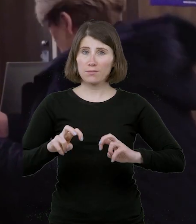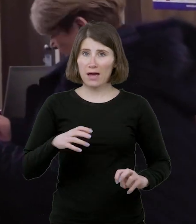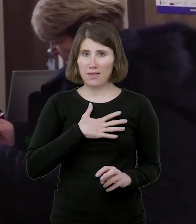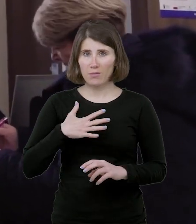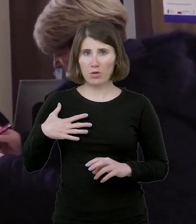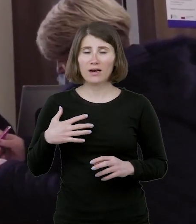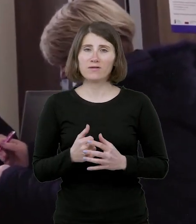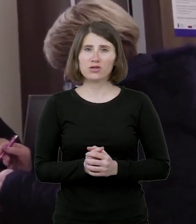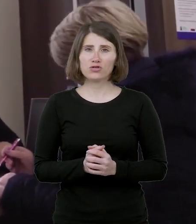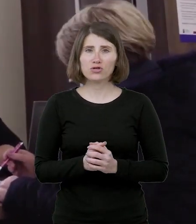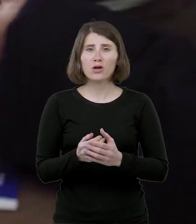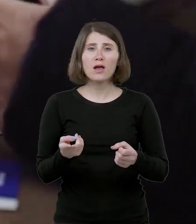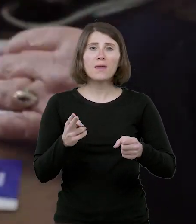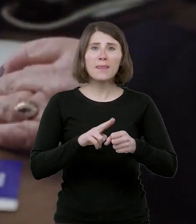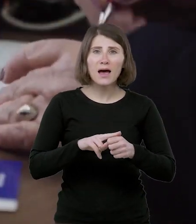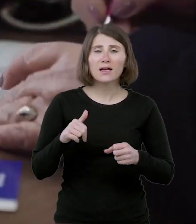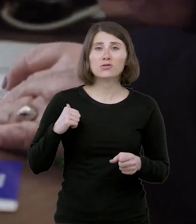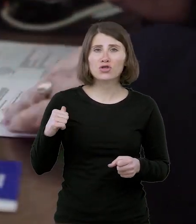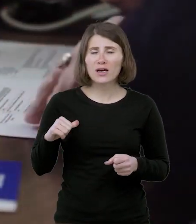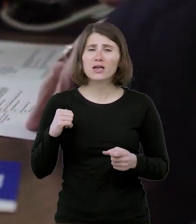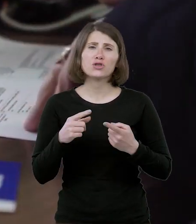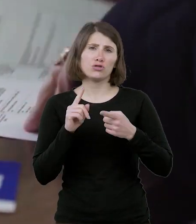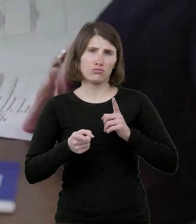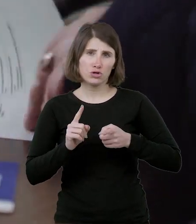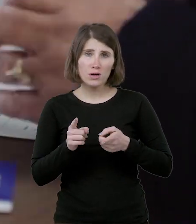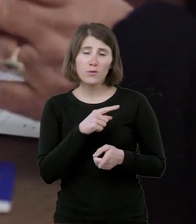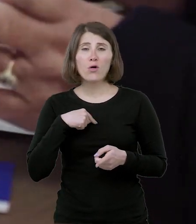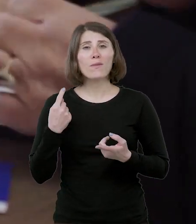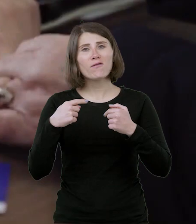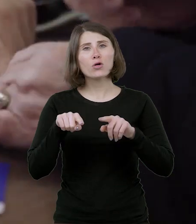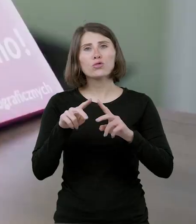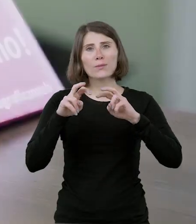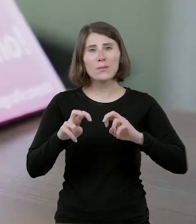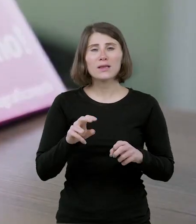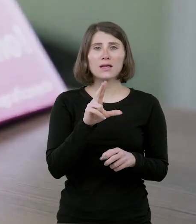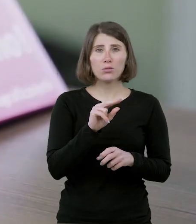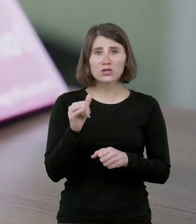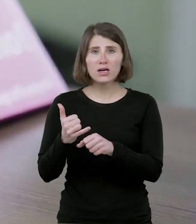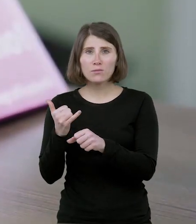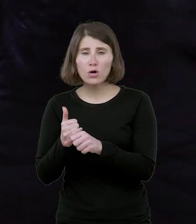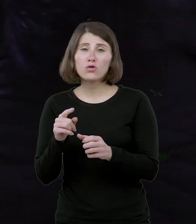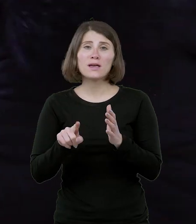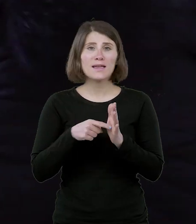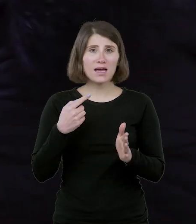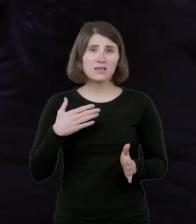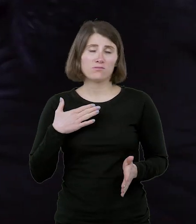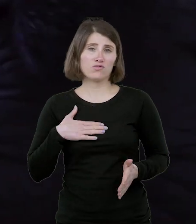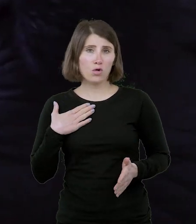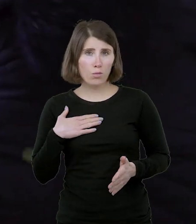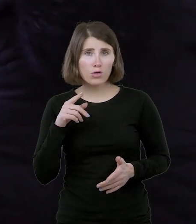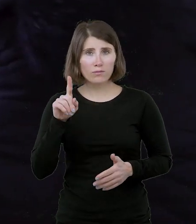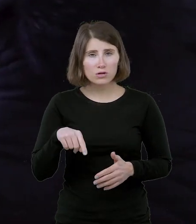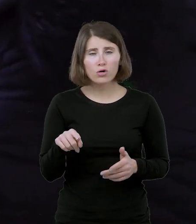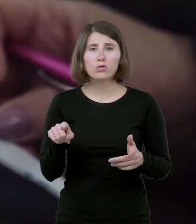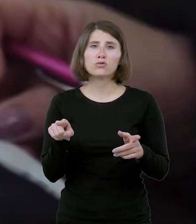też do informacji na temat badań mammograficznych właśnie terminy są bardzo krótkie mi badamy codziennie od poniedziałku do piątku i nawet jedną sobotę w miesiącu także